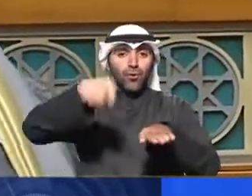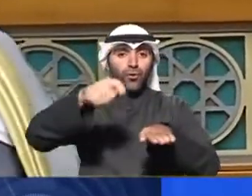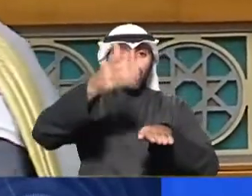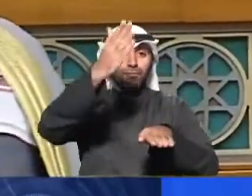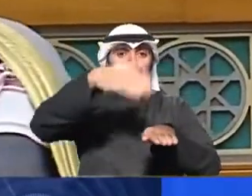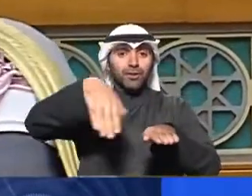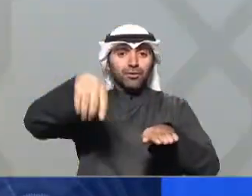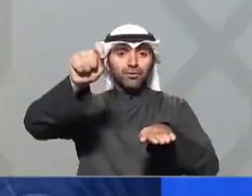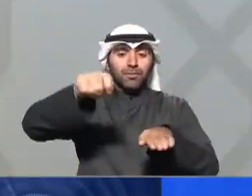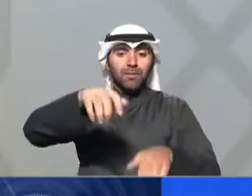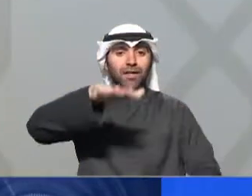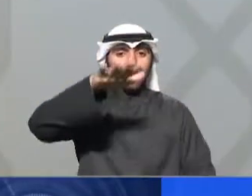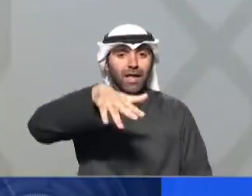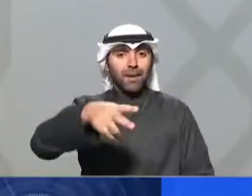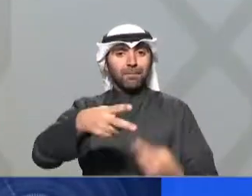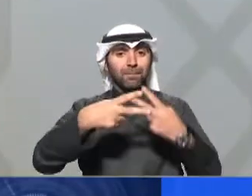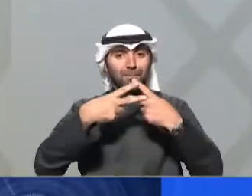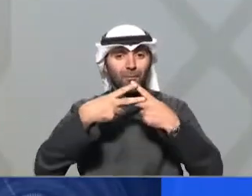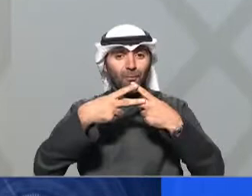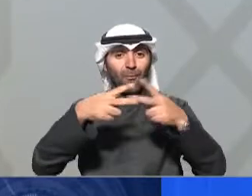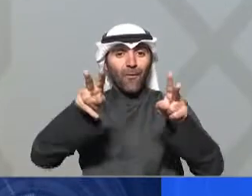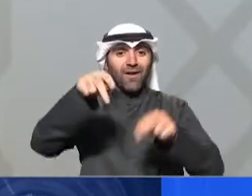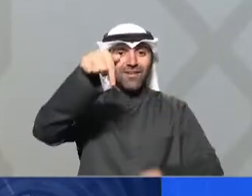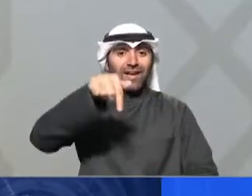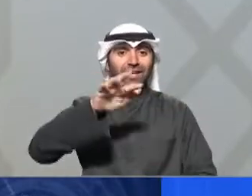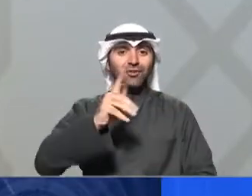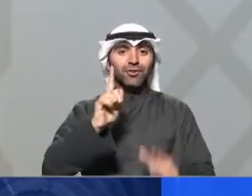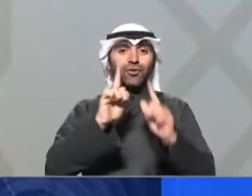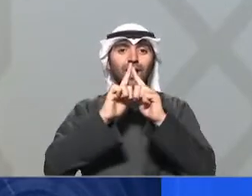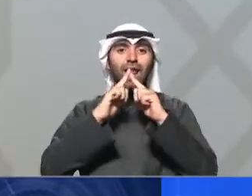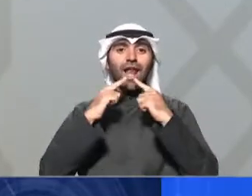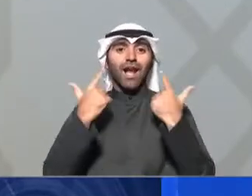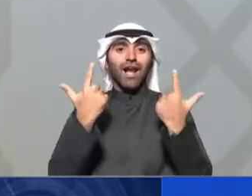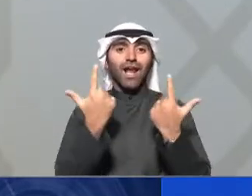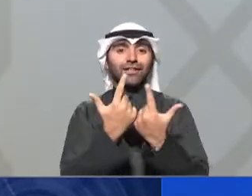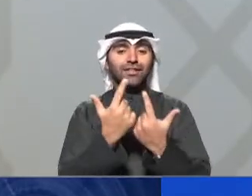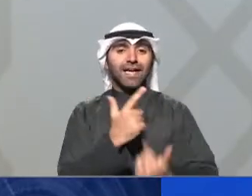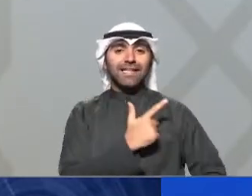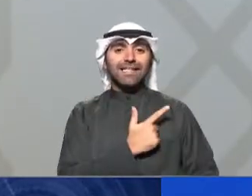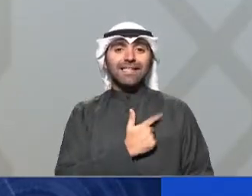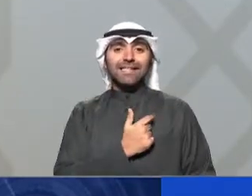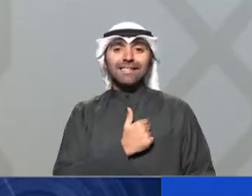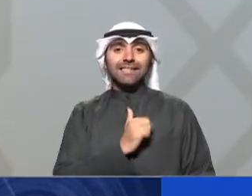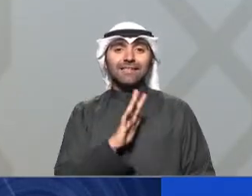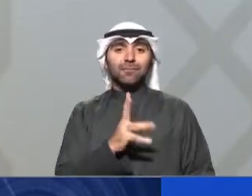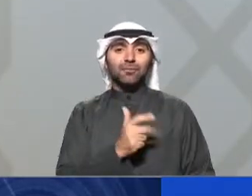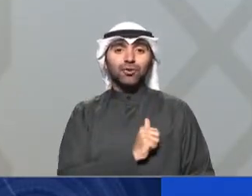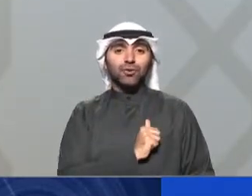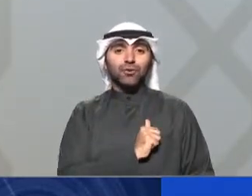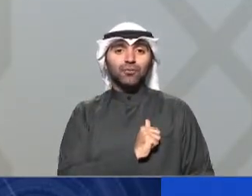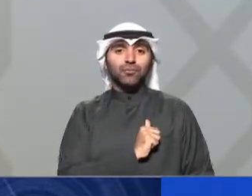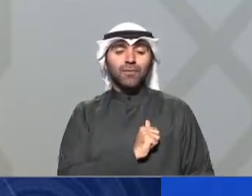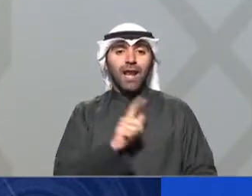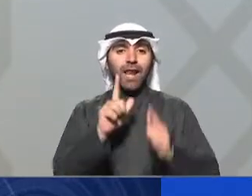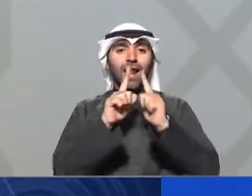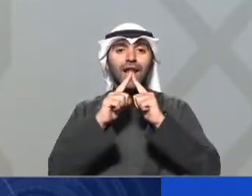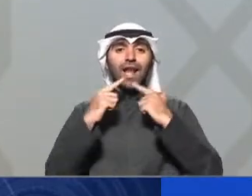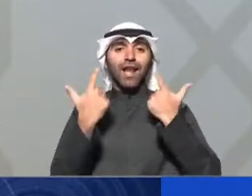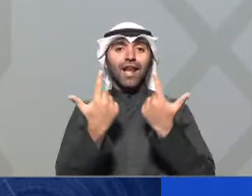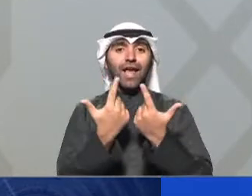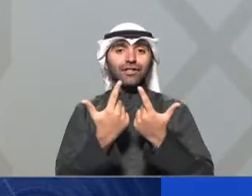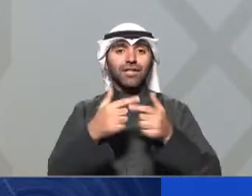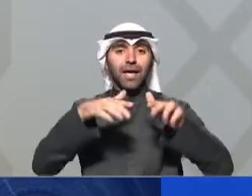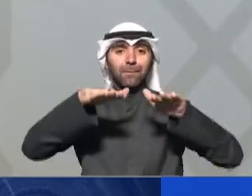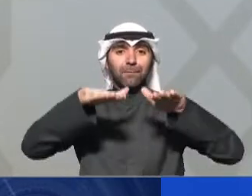نيابي. اليوم تم لقاء سمو رئيس مجلس الوزراء الشيخ صباح خالد الحمد الصباح